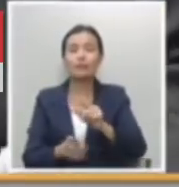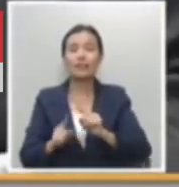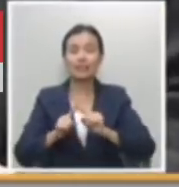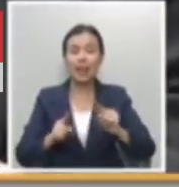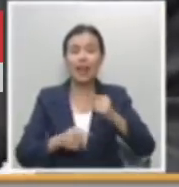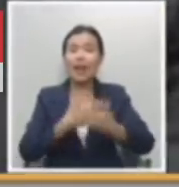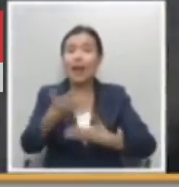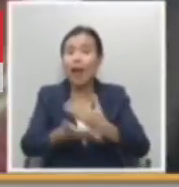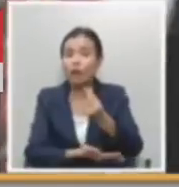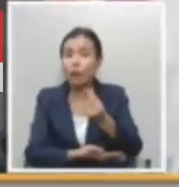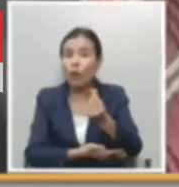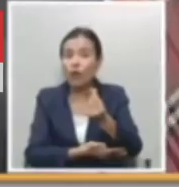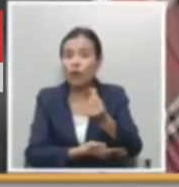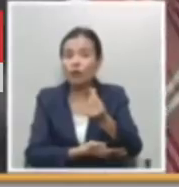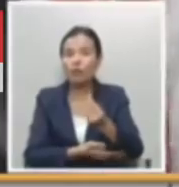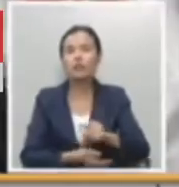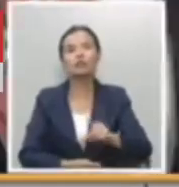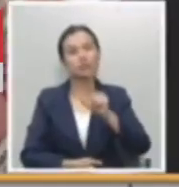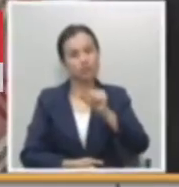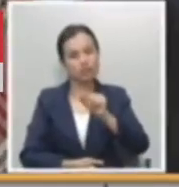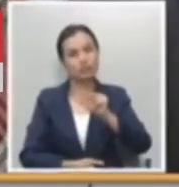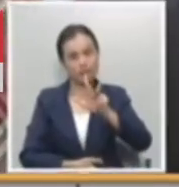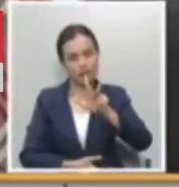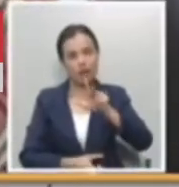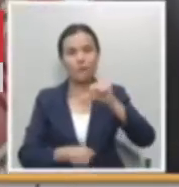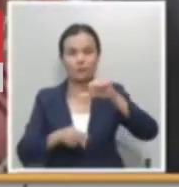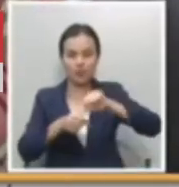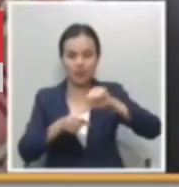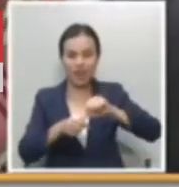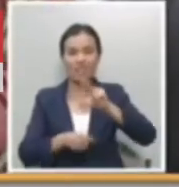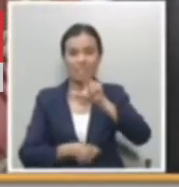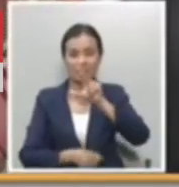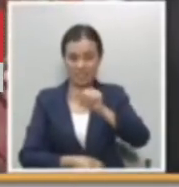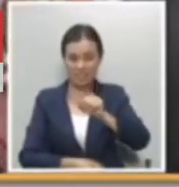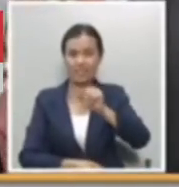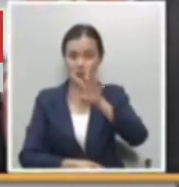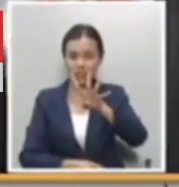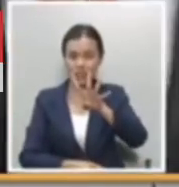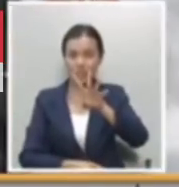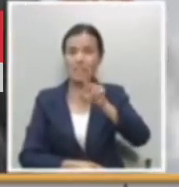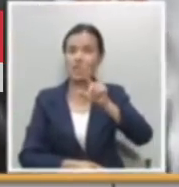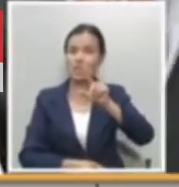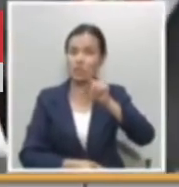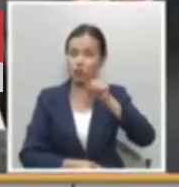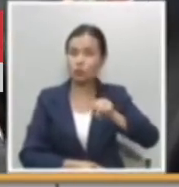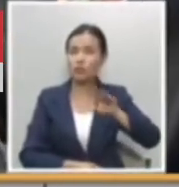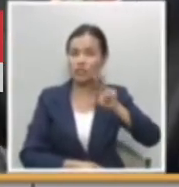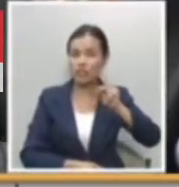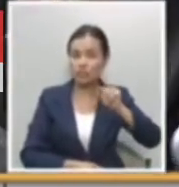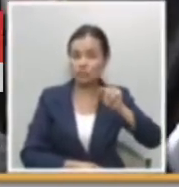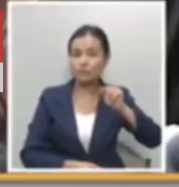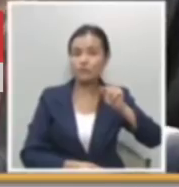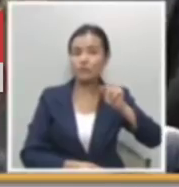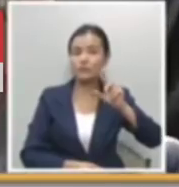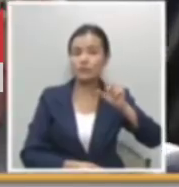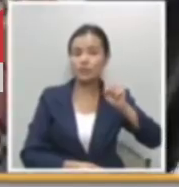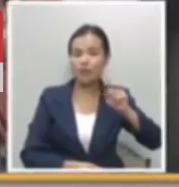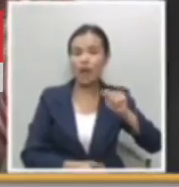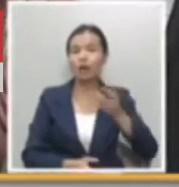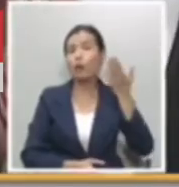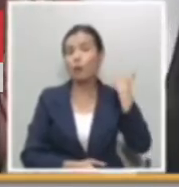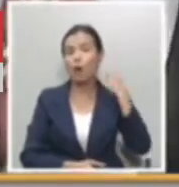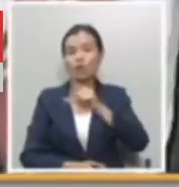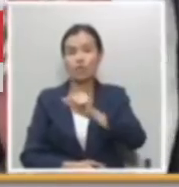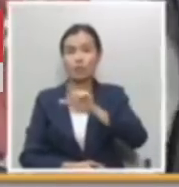านขายเท่าไหร่ครับ23 24บาทวันนี้24บาท20กว่าสตางค์แต่หลายวันก่อนนั้น